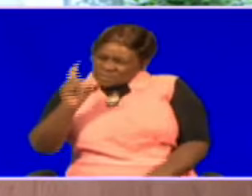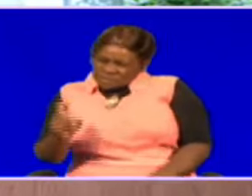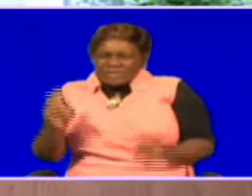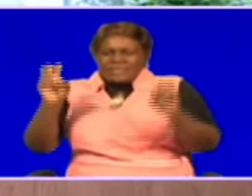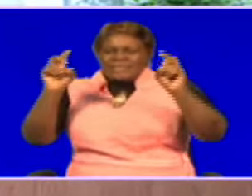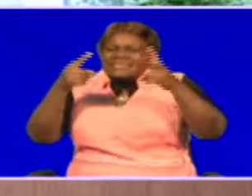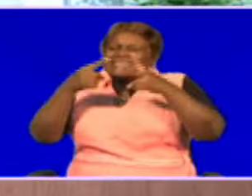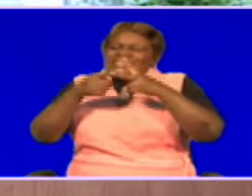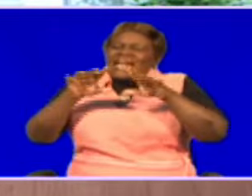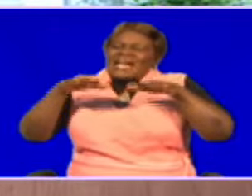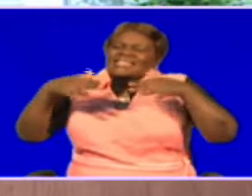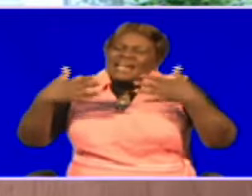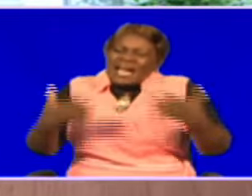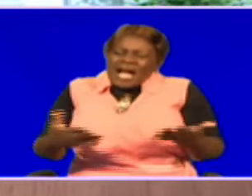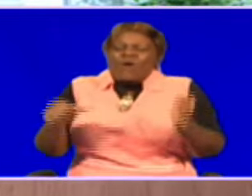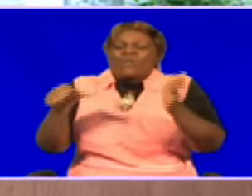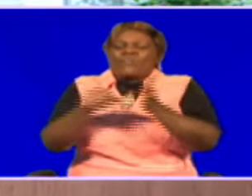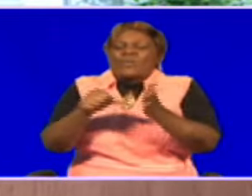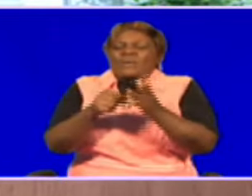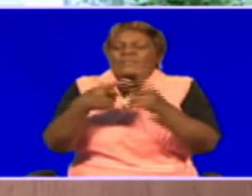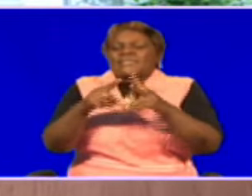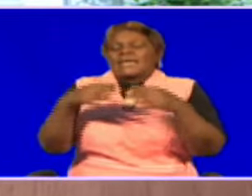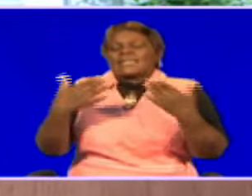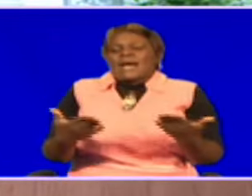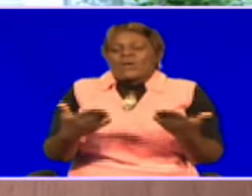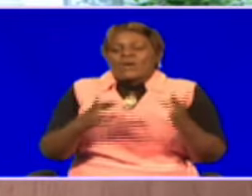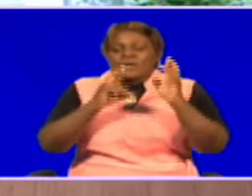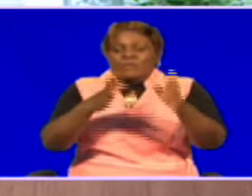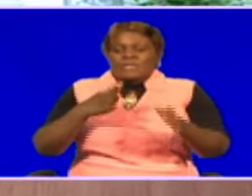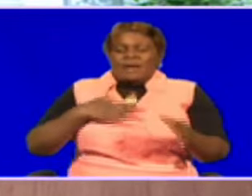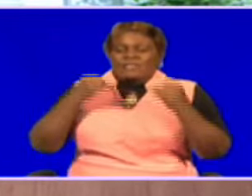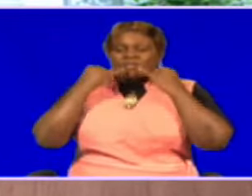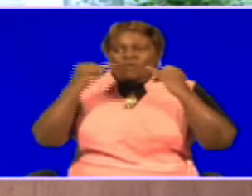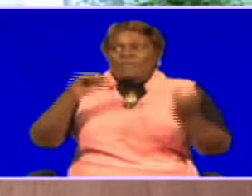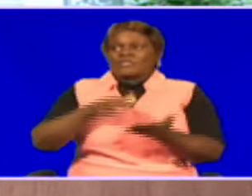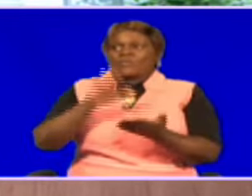mambo yalianza kwenda mrama lini? Grace Nganga ana mengi zaidi.